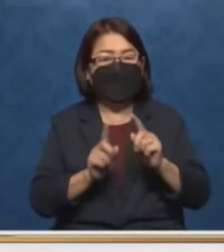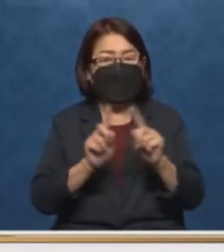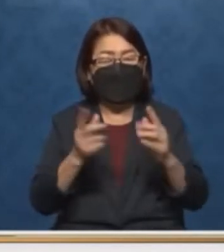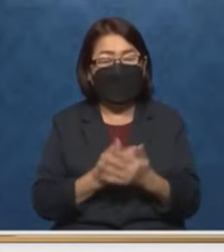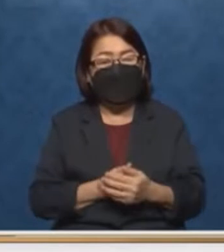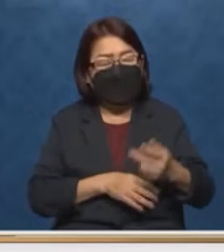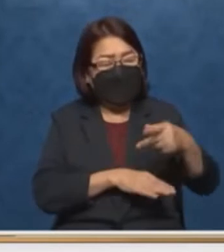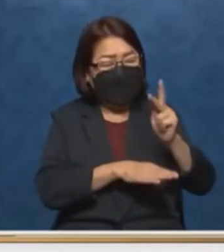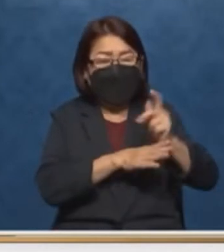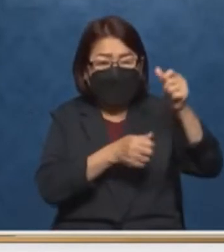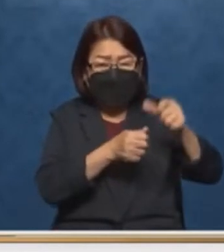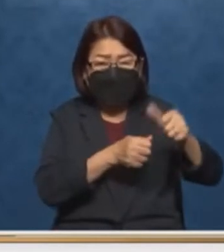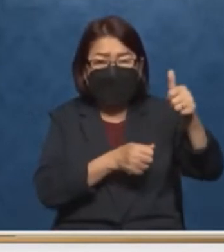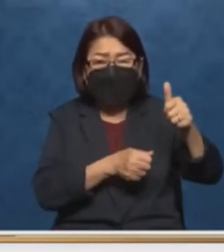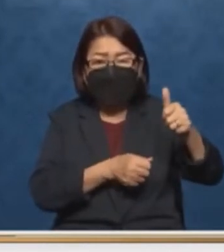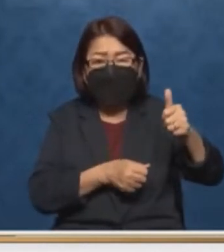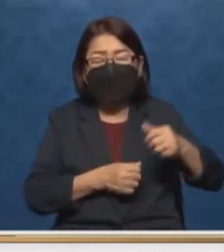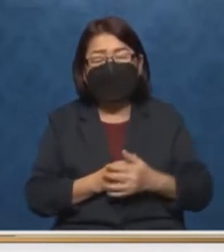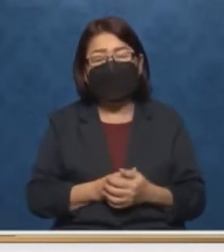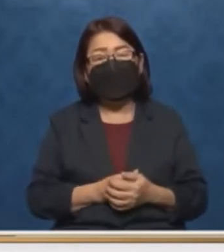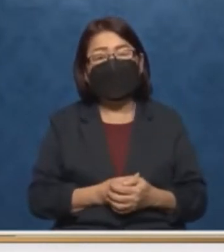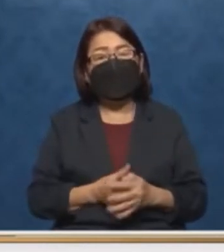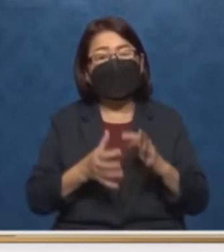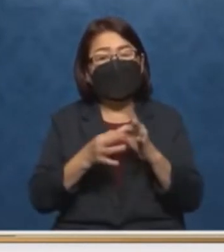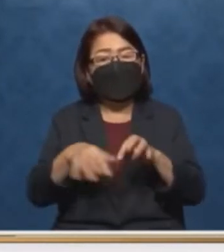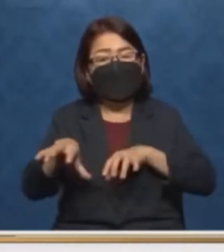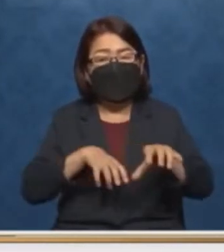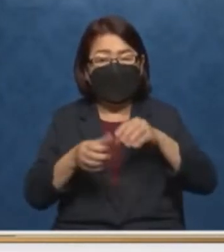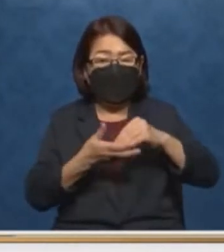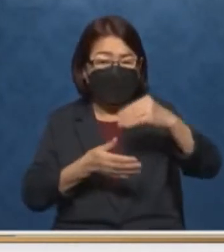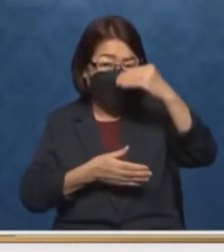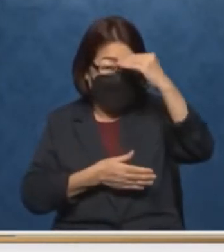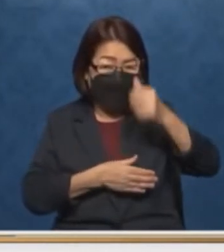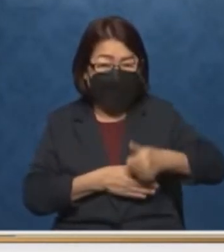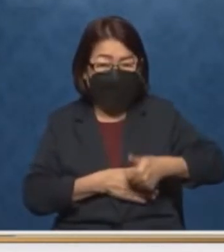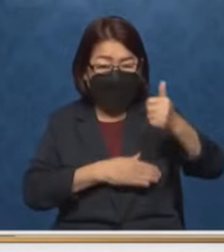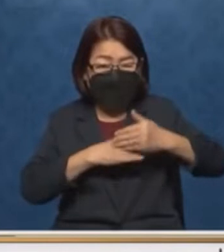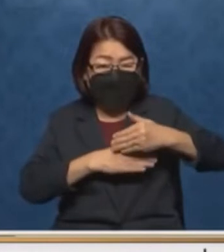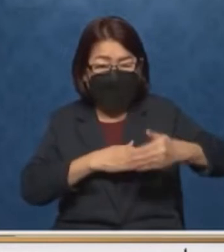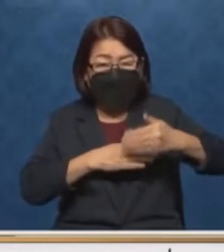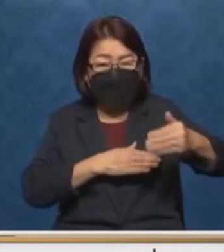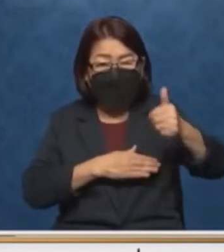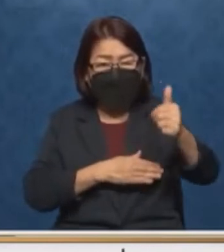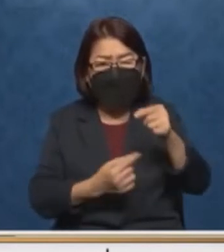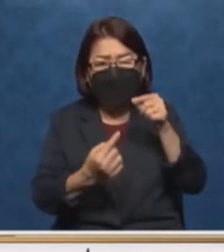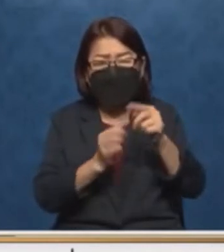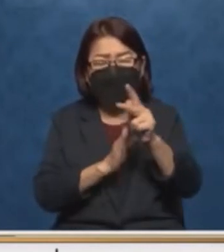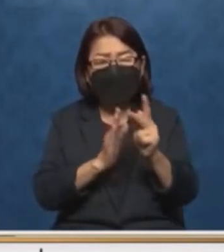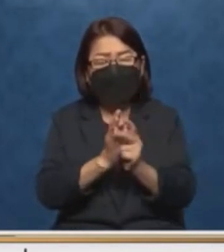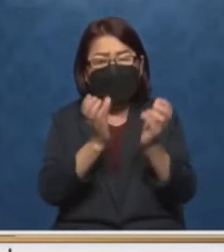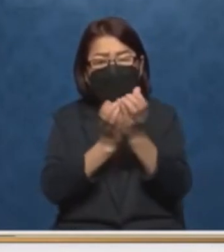คงจำได้มีความก้าวหน้าของการจัดการศึกษาในช่วงของรัฐธรรมนูญปี